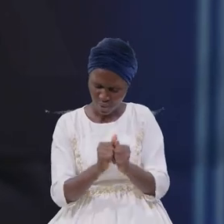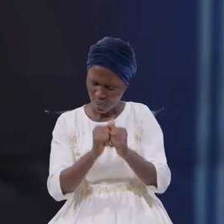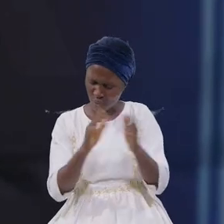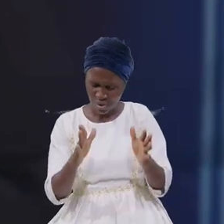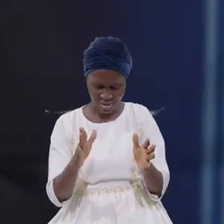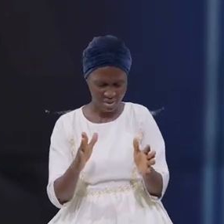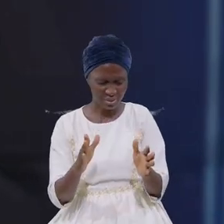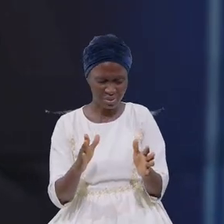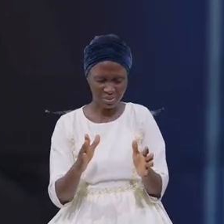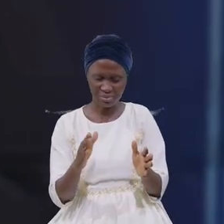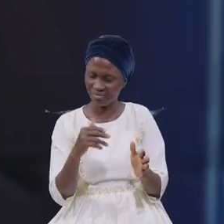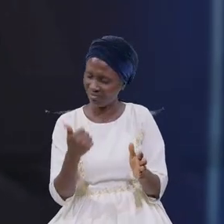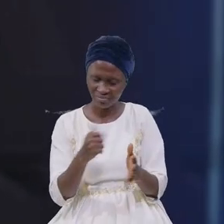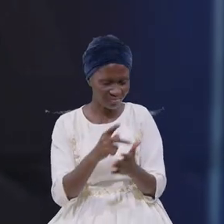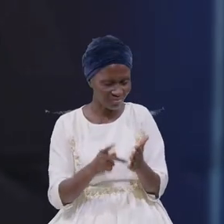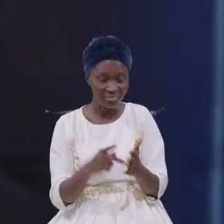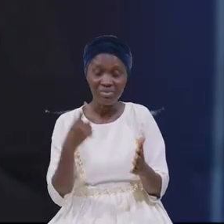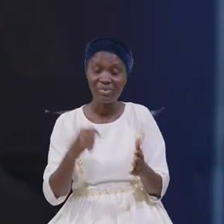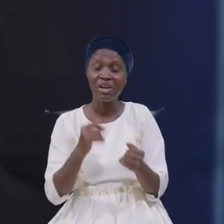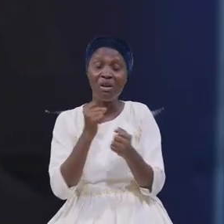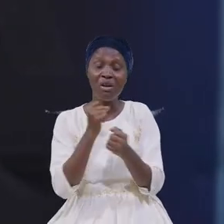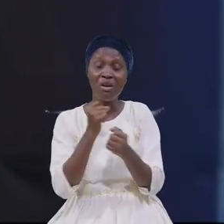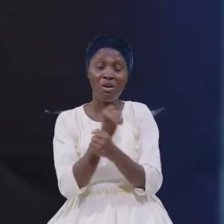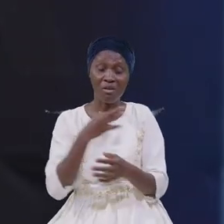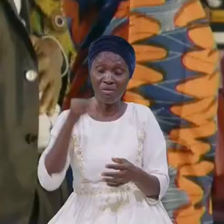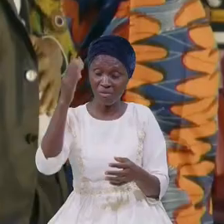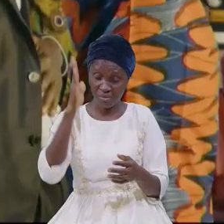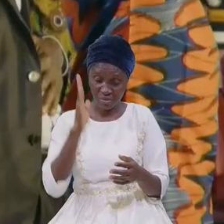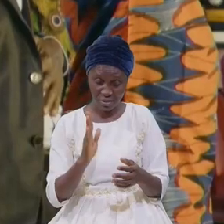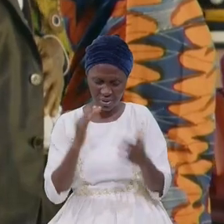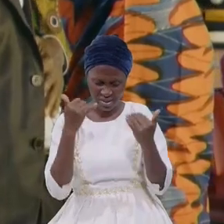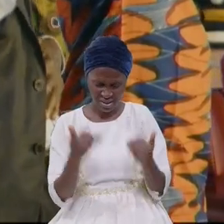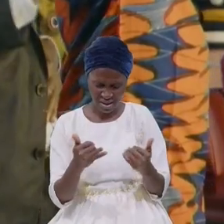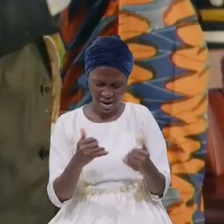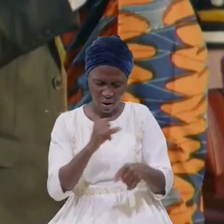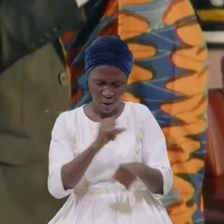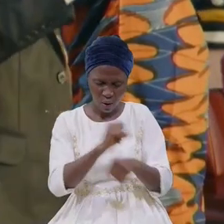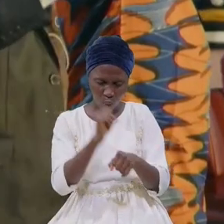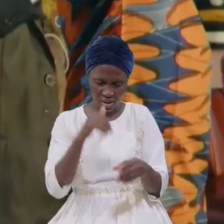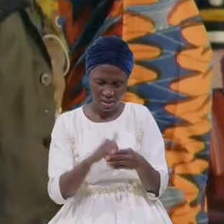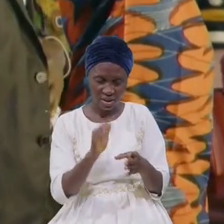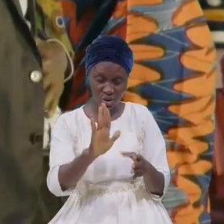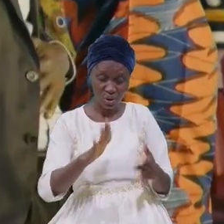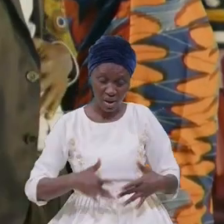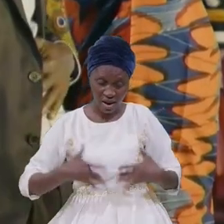exception, que l'amour de Dieu maintenant opère dans votre vie.